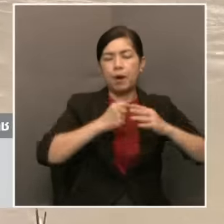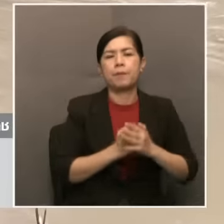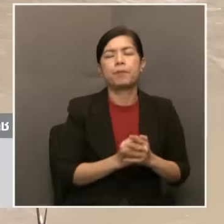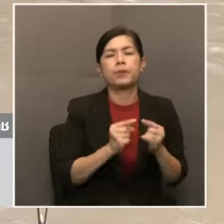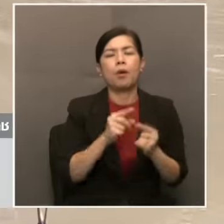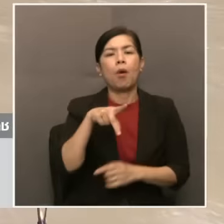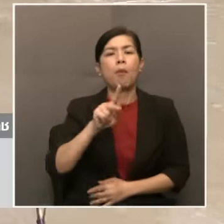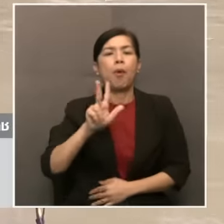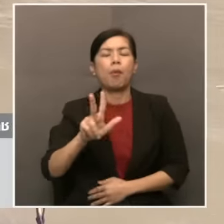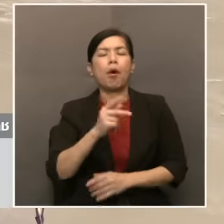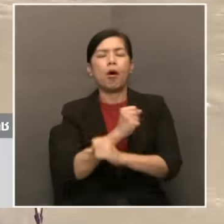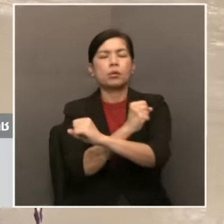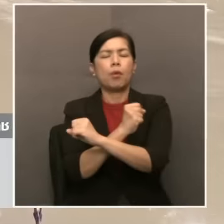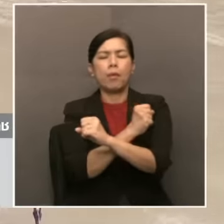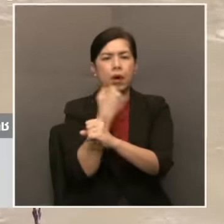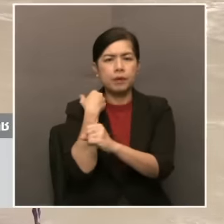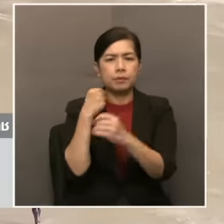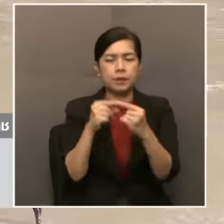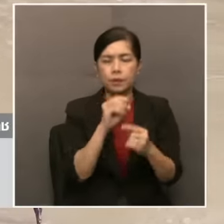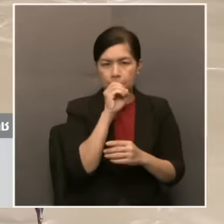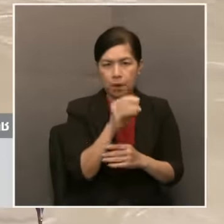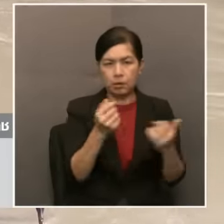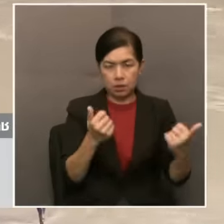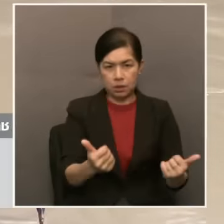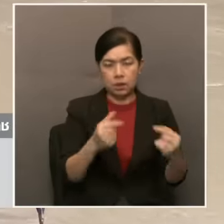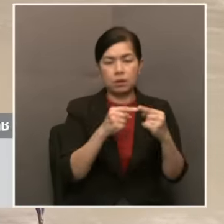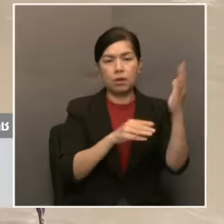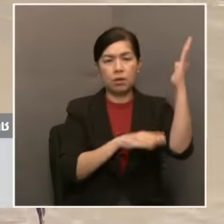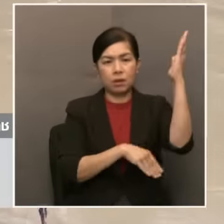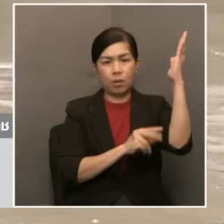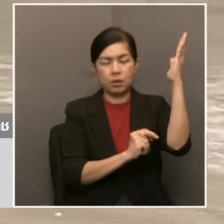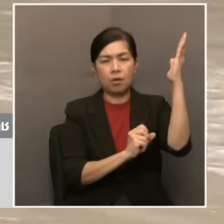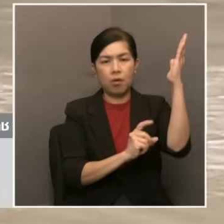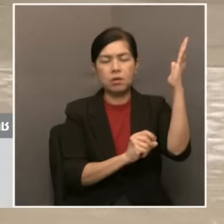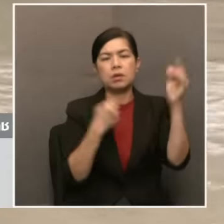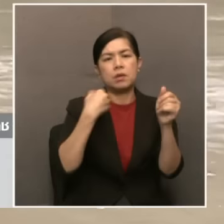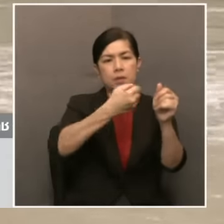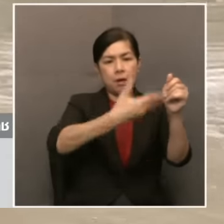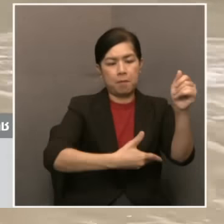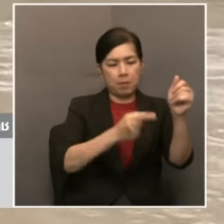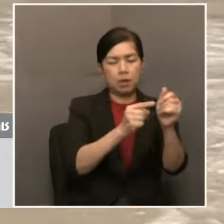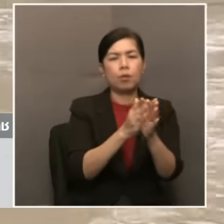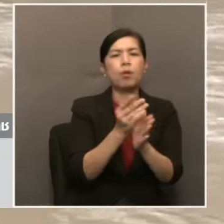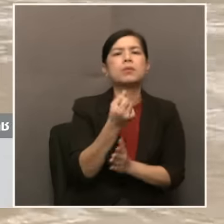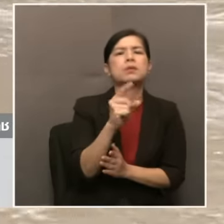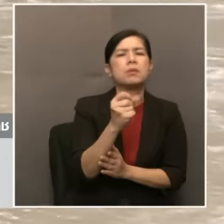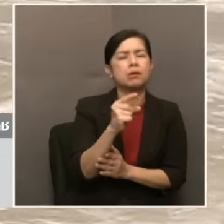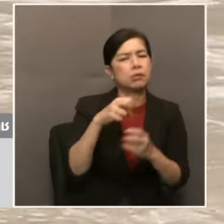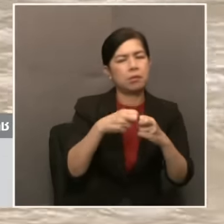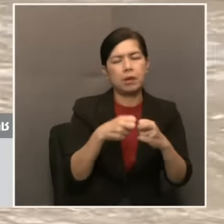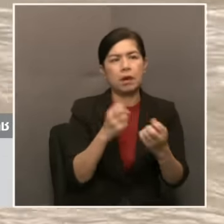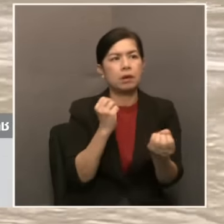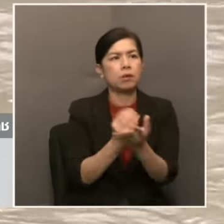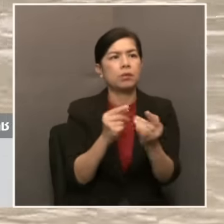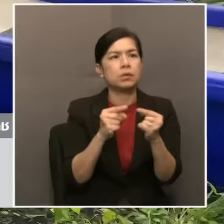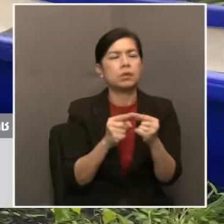ชรายงานว่ามีพื้นที่ได้รับความเสียหายเพิ่มเป็น11อำเภอประชาชนได้รับผลกระทบมากกว่า 34,000